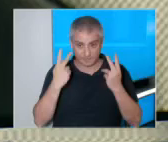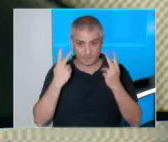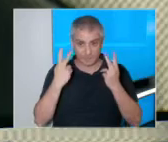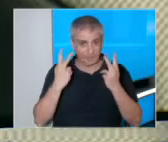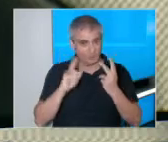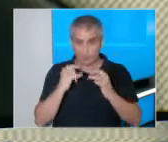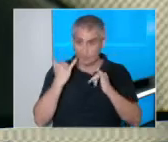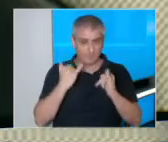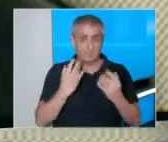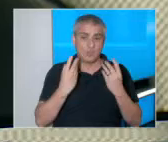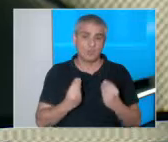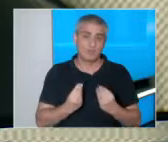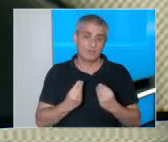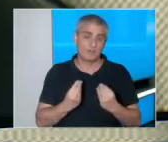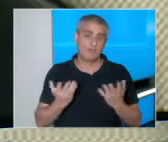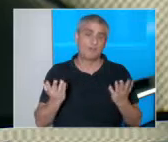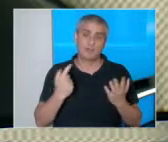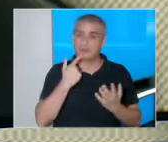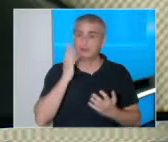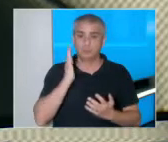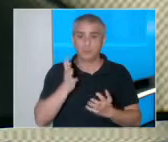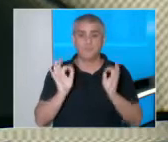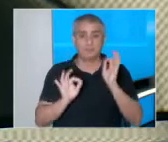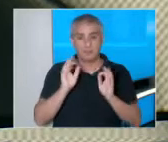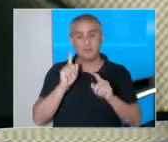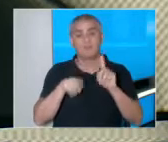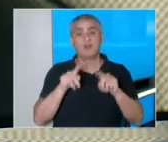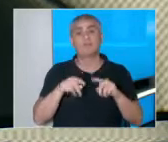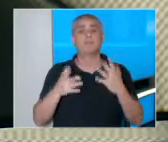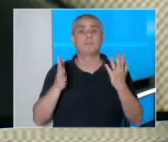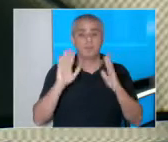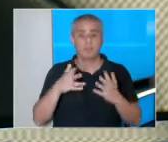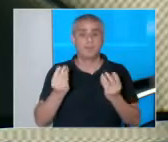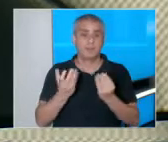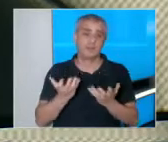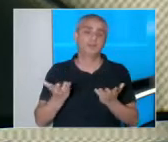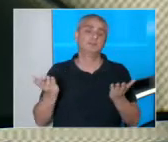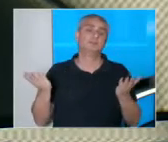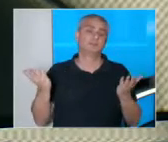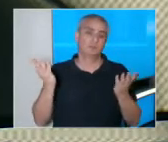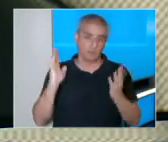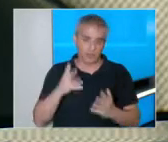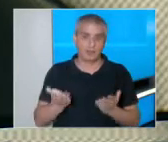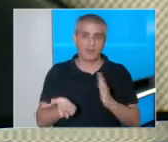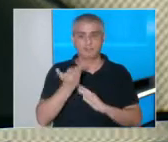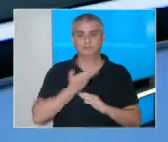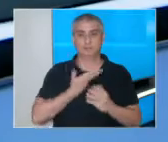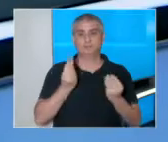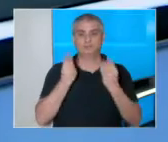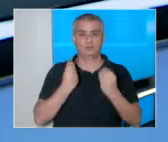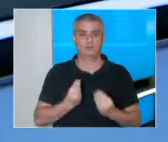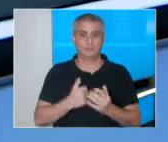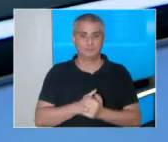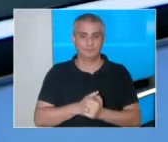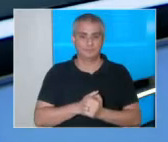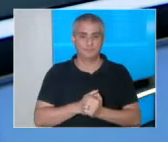בעיקרם לא מביאות טובה, יש בה הרבה לשון הרע וחילות, אבל לפעמים גם הכלי הזה... יוצא משהו טוב. יכול לצאת משהו. יעקב ריבלין.